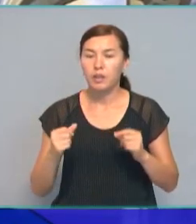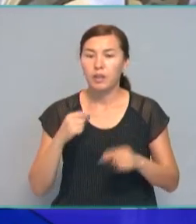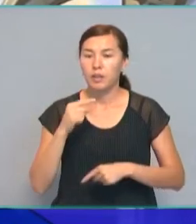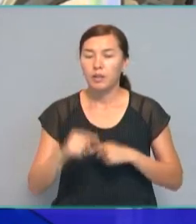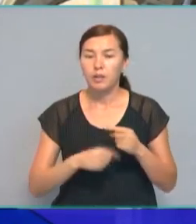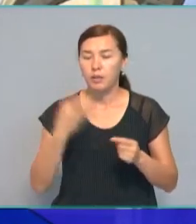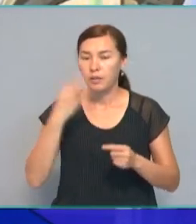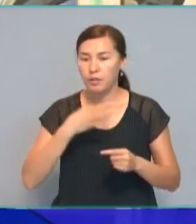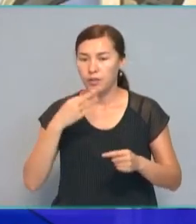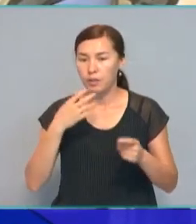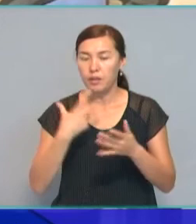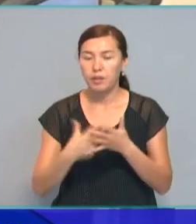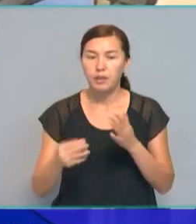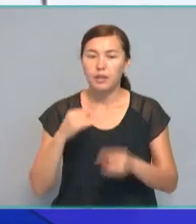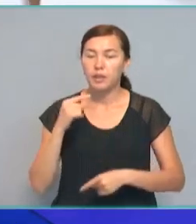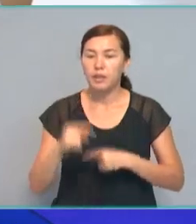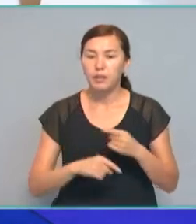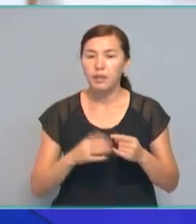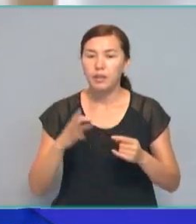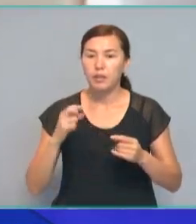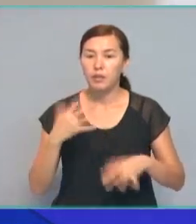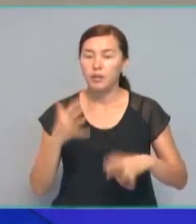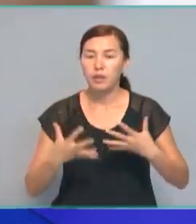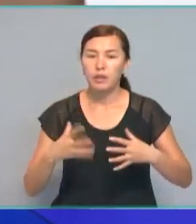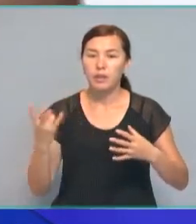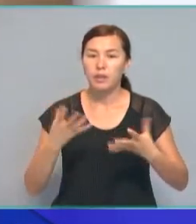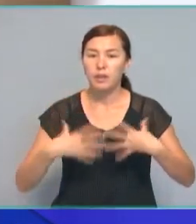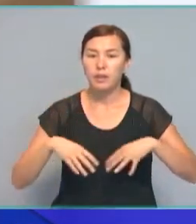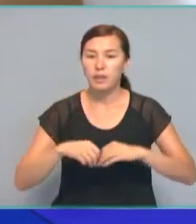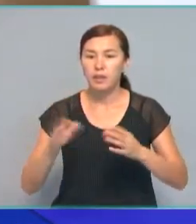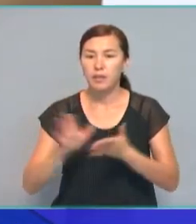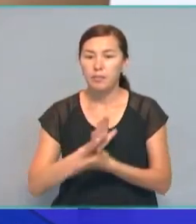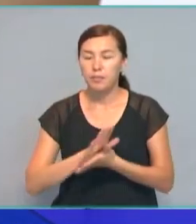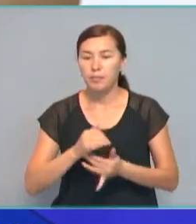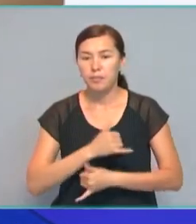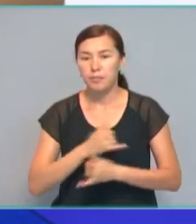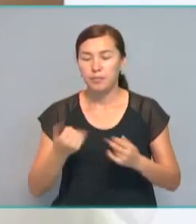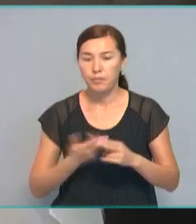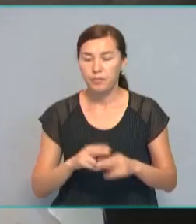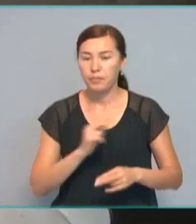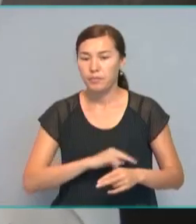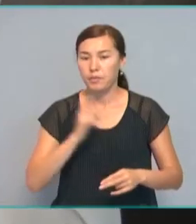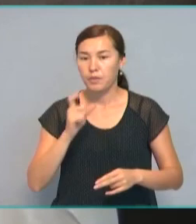енді дәрі-дәрмектер сатып алынады, сөйтіп әлеуметтік аз қамтылған мұқтаж отбасыларға тегін беріледі. Бұл жұмысқа